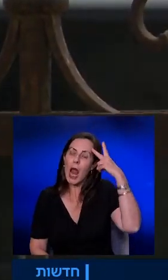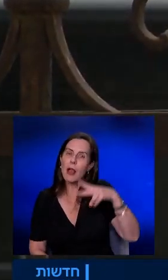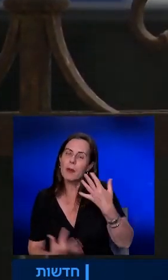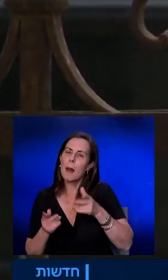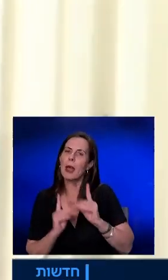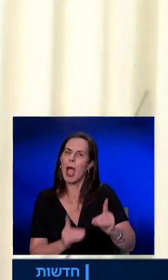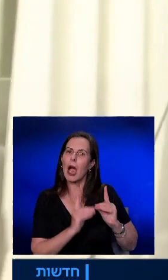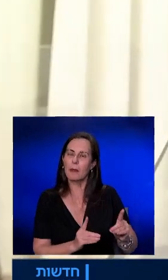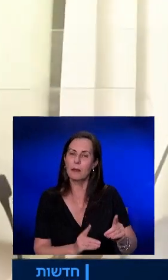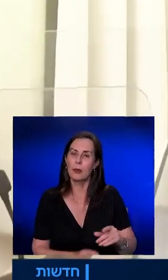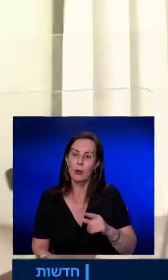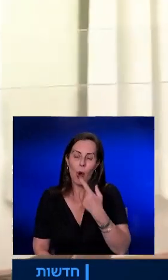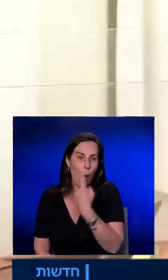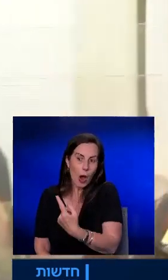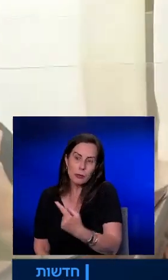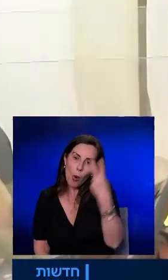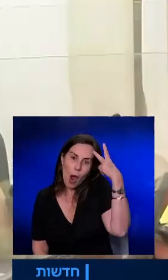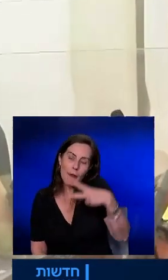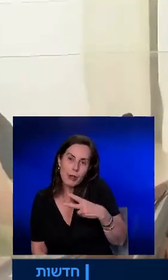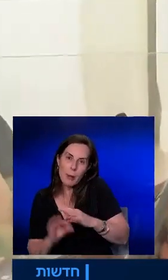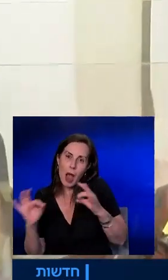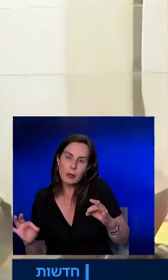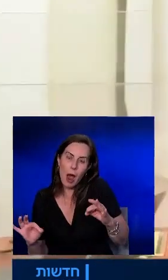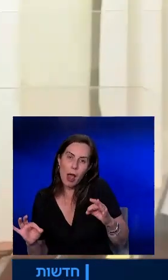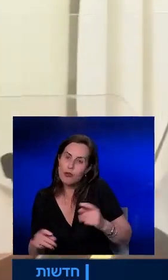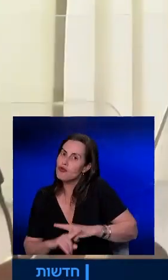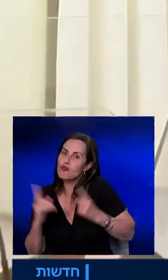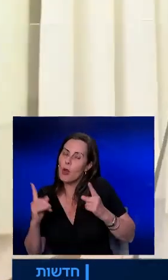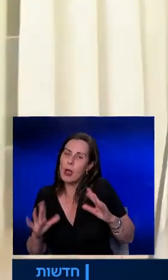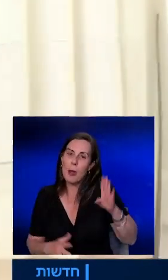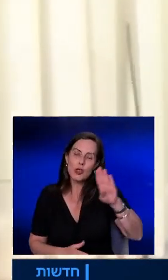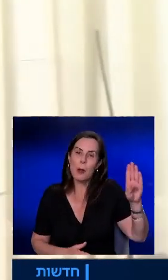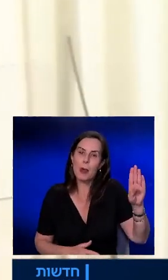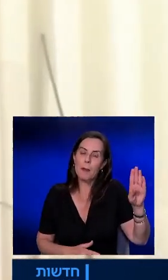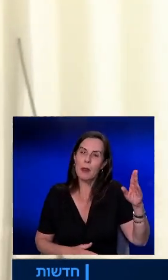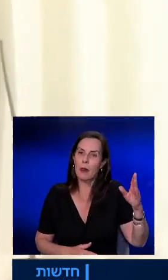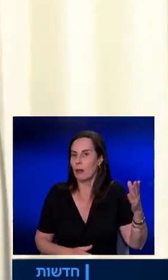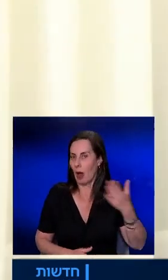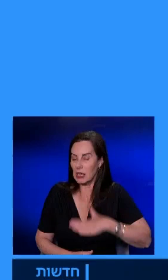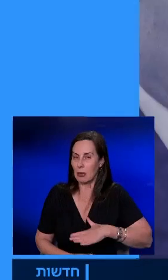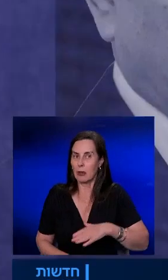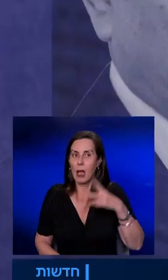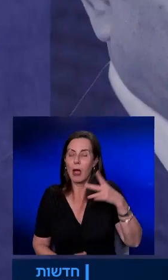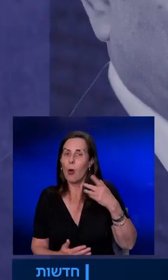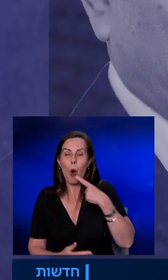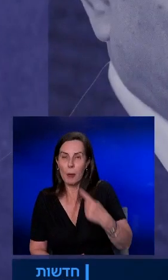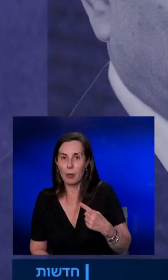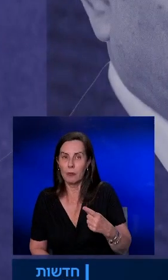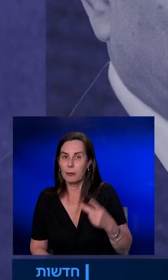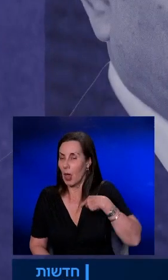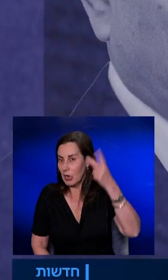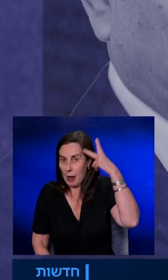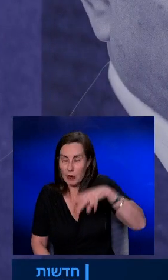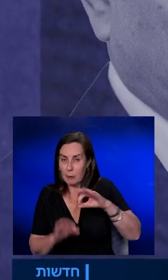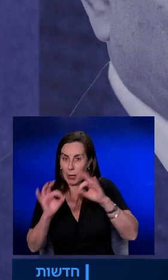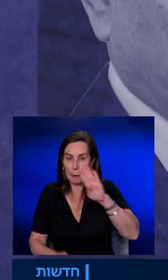אופנים, שהוא עצמו פירש אותה בהתחלה בצורה שונה לחלוטין ממה שהבין אחר כך. פילבר מעיד, בהבנתי